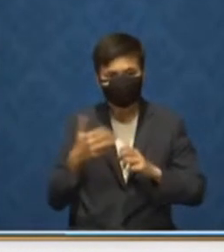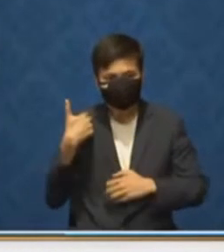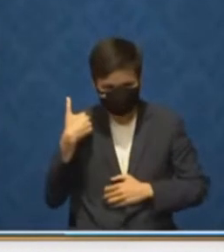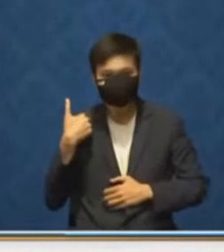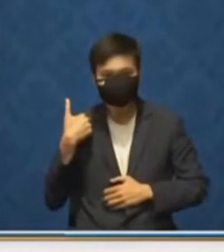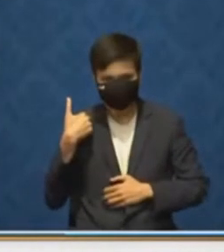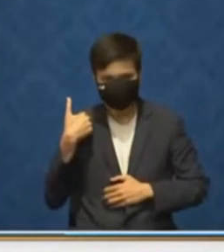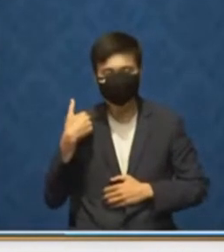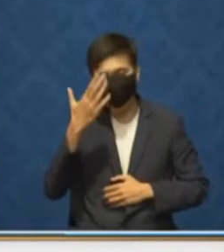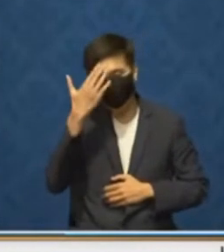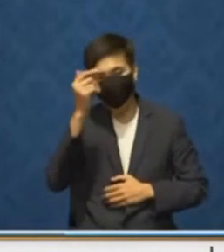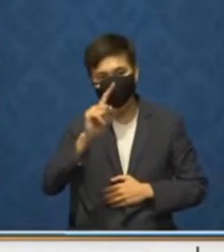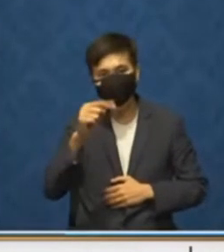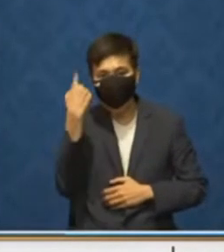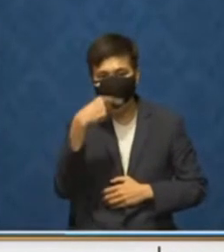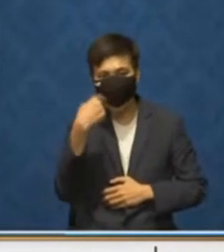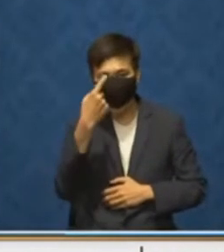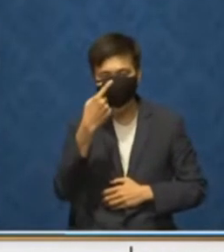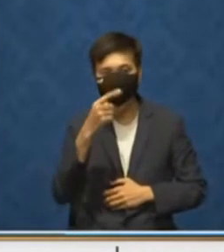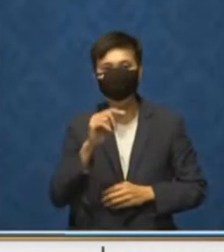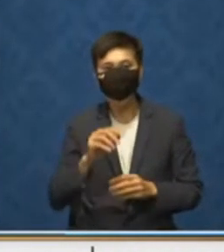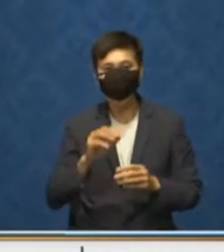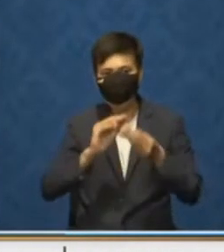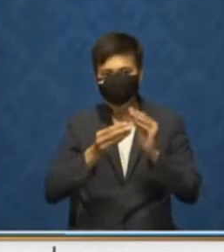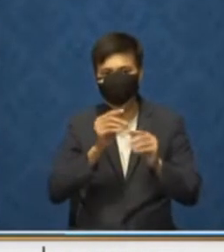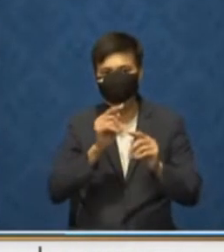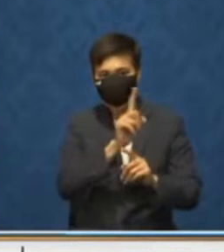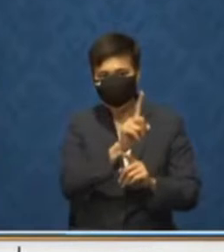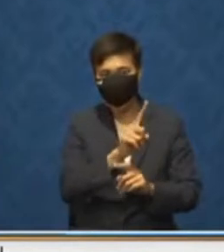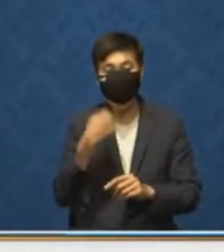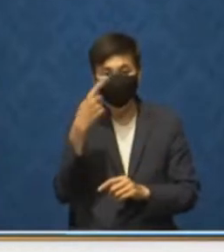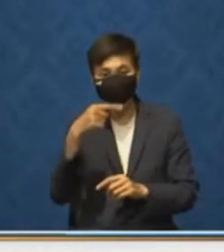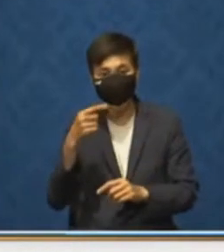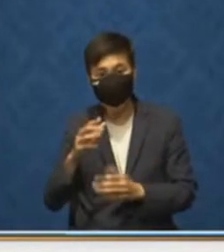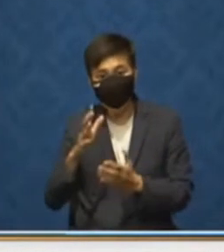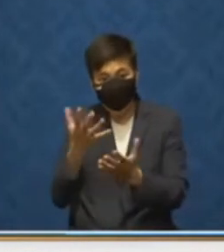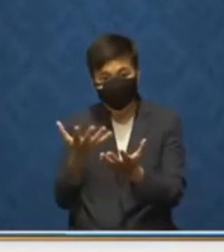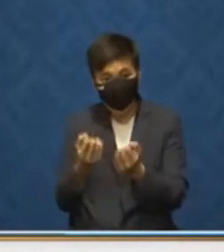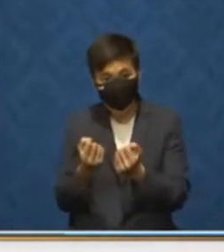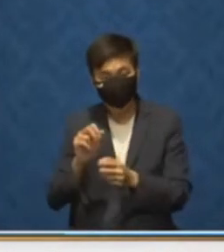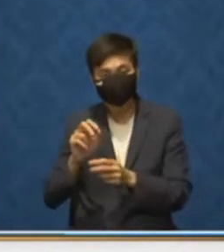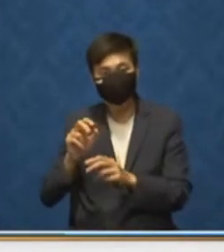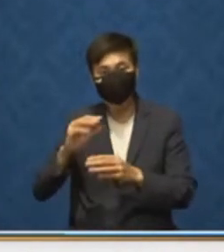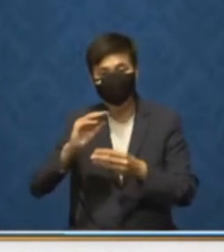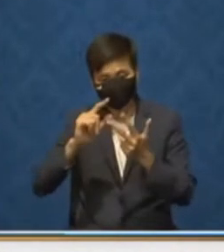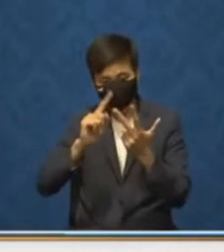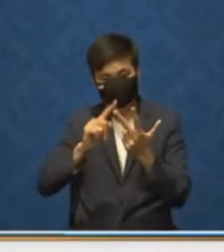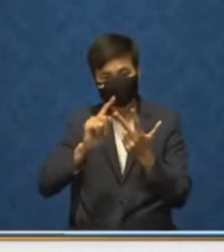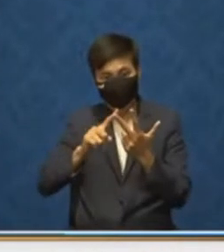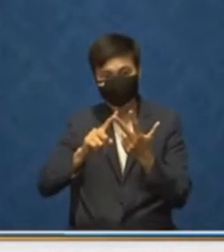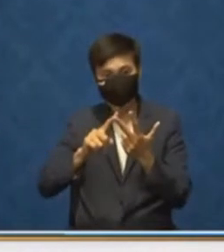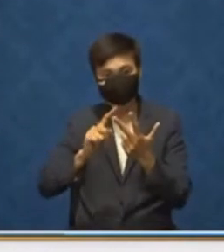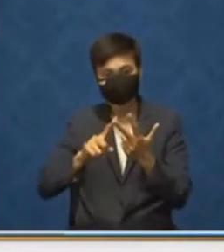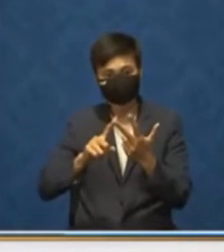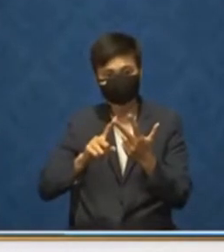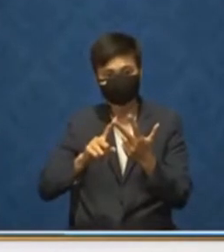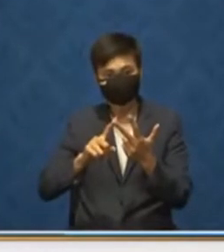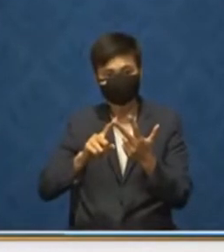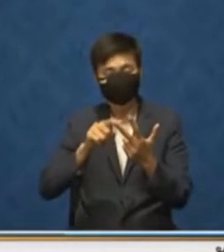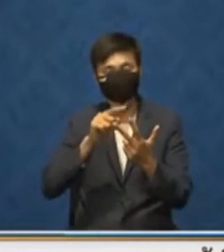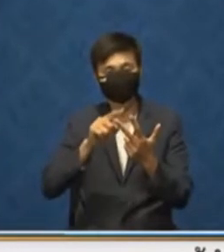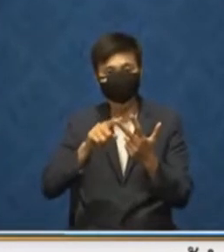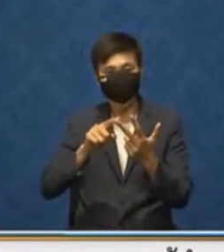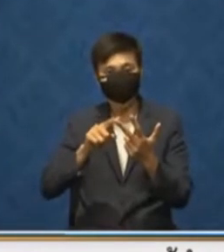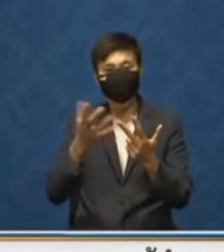เพราะถ้าใครได้เบอร์ 1ไปแล้วไม่ได้เบอร์ 3ใครได้เบอร์3ที่เป็นงานบริหารจัดการและก็แมนเทอร์แนนซ์ระบบไม่ได้เบอร์หนึ่ง